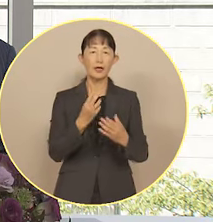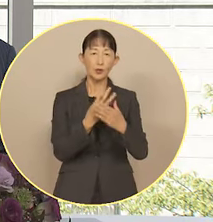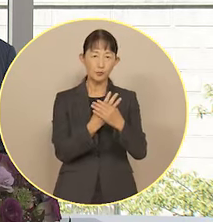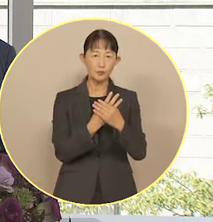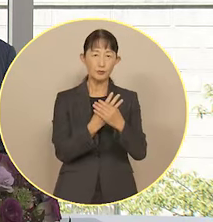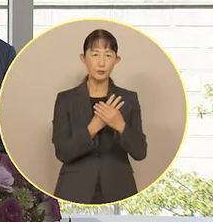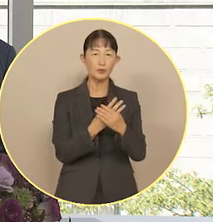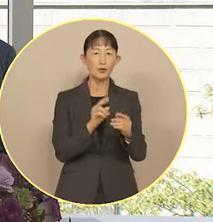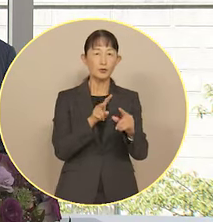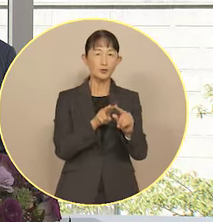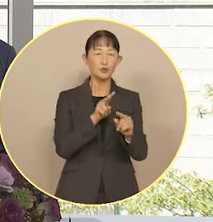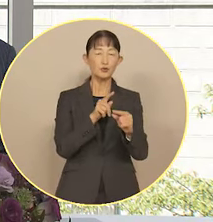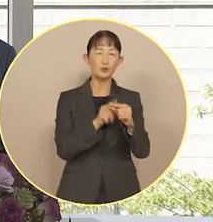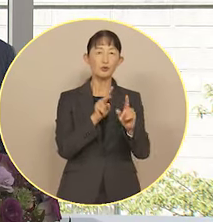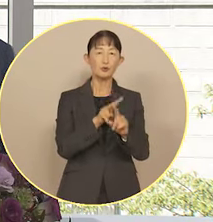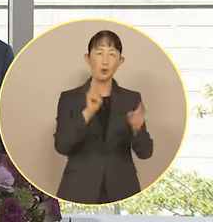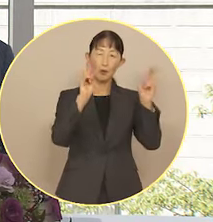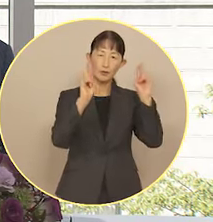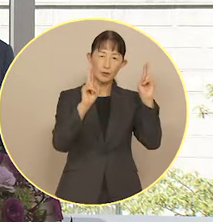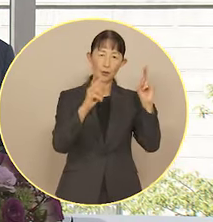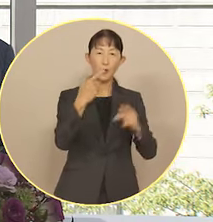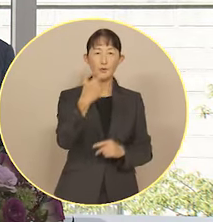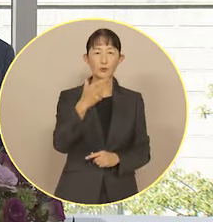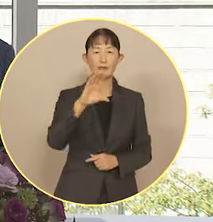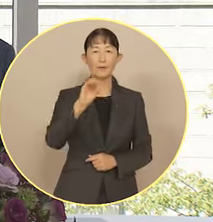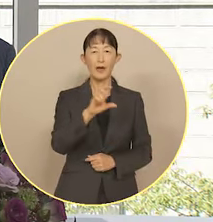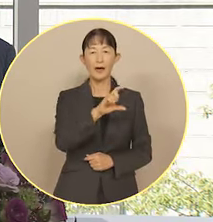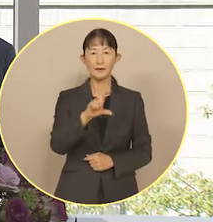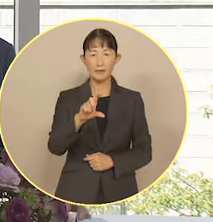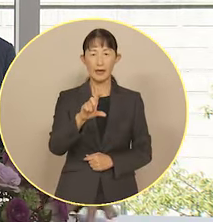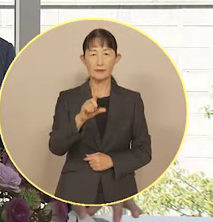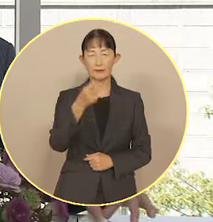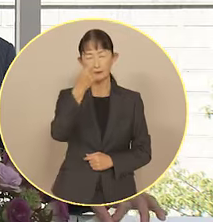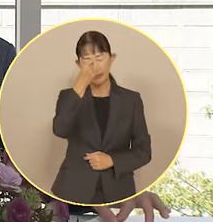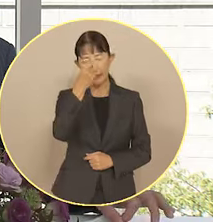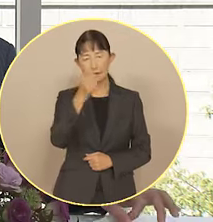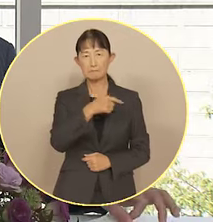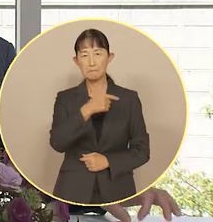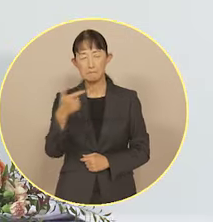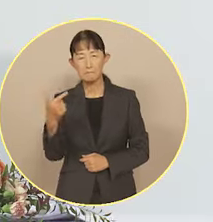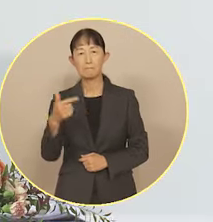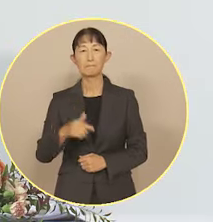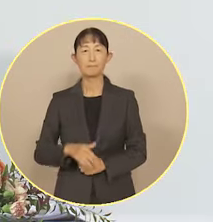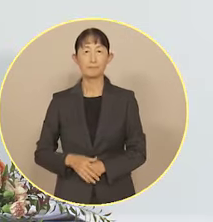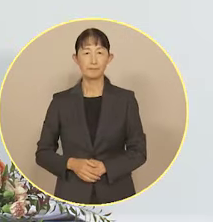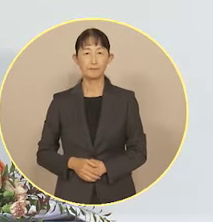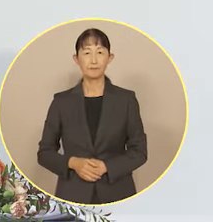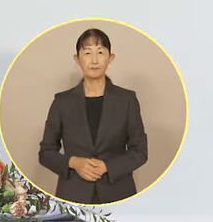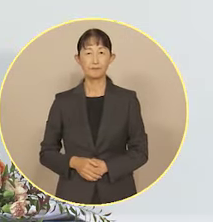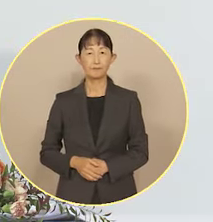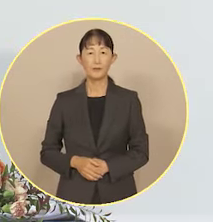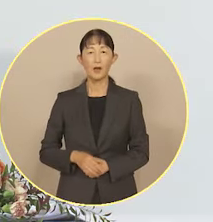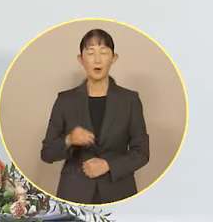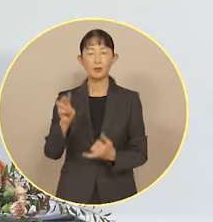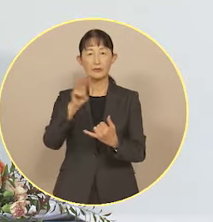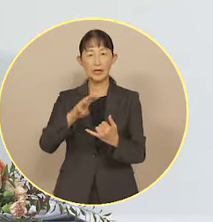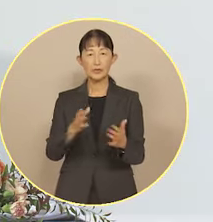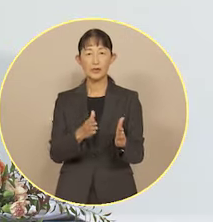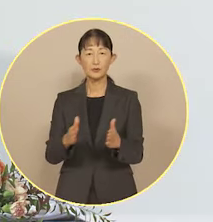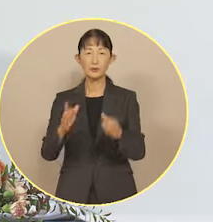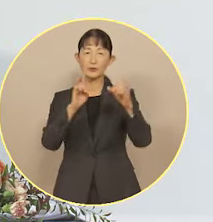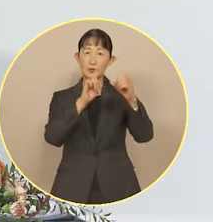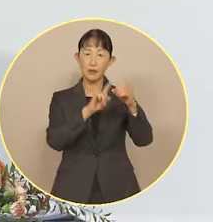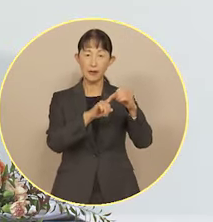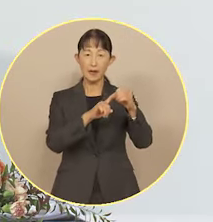の被害が6000万円となり西日本合以来最大でございますこうした災害に備える